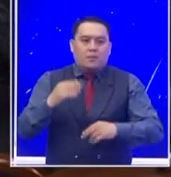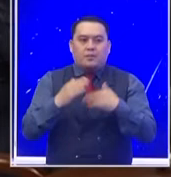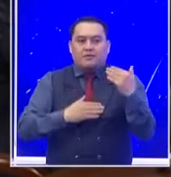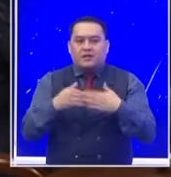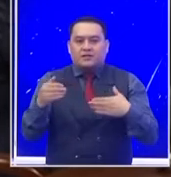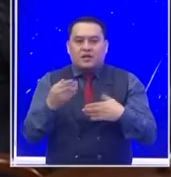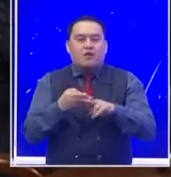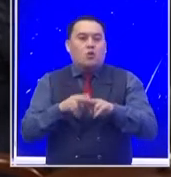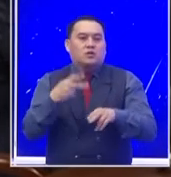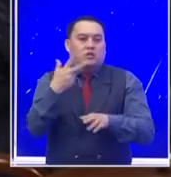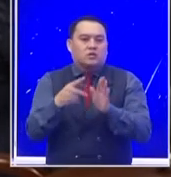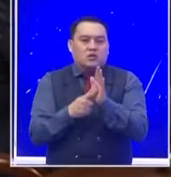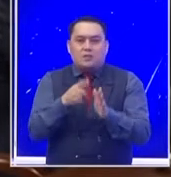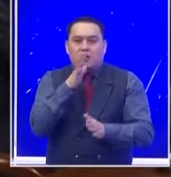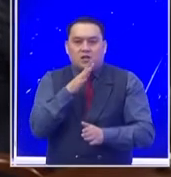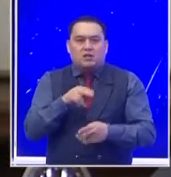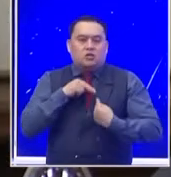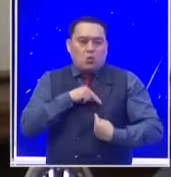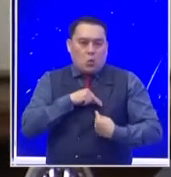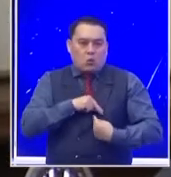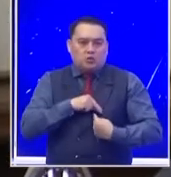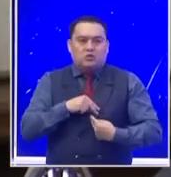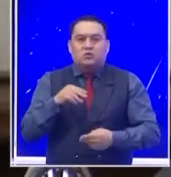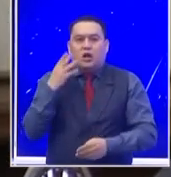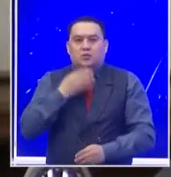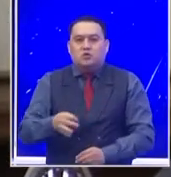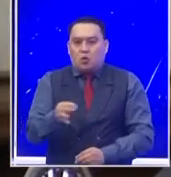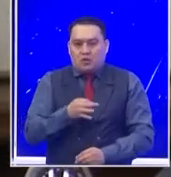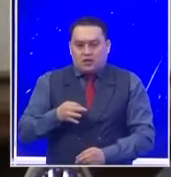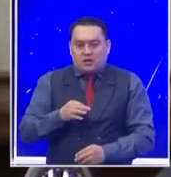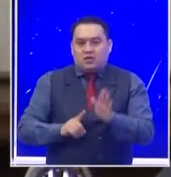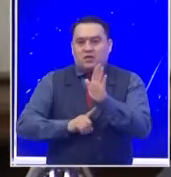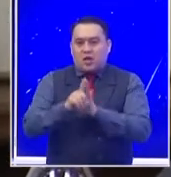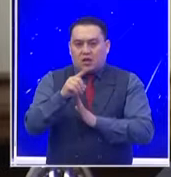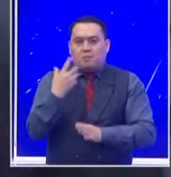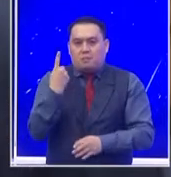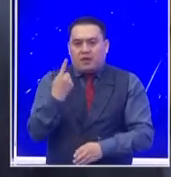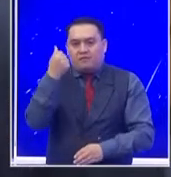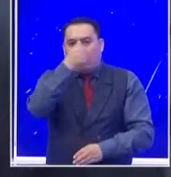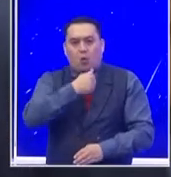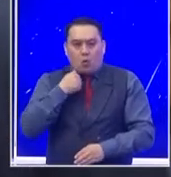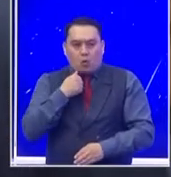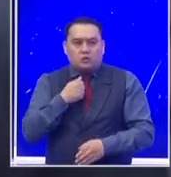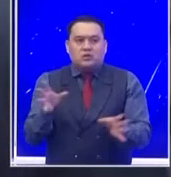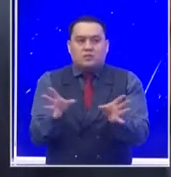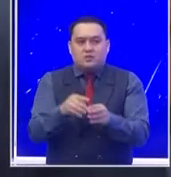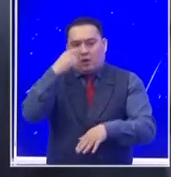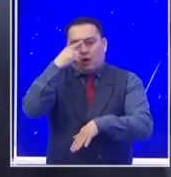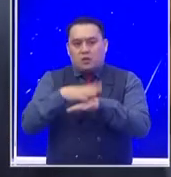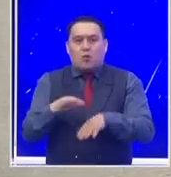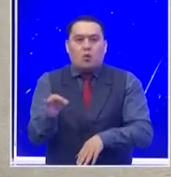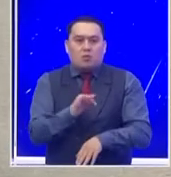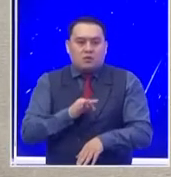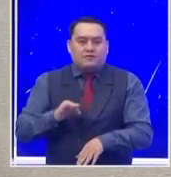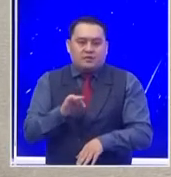из них 37 лет коби ага трудиться на заказ узкой земле начиная с 2001 года в тандеме с акимом области